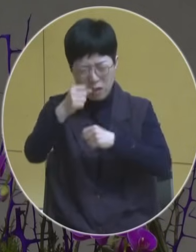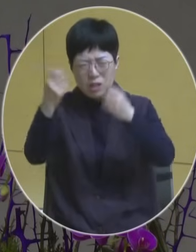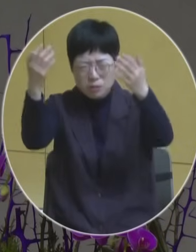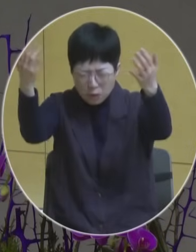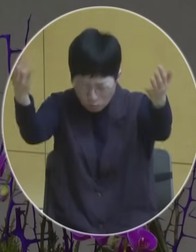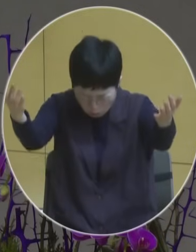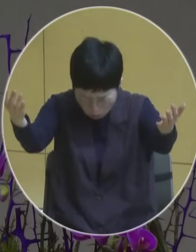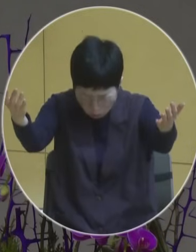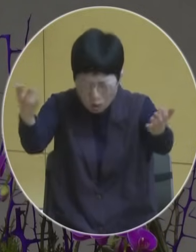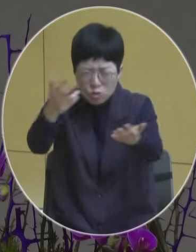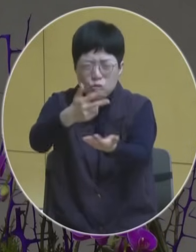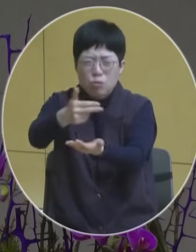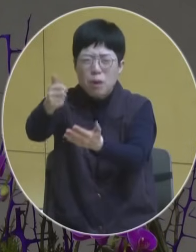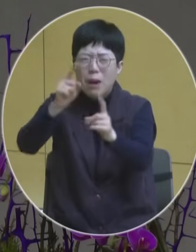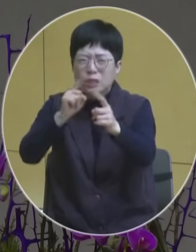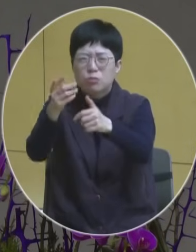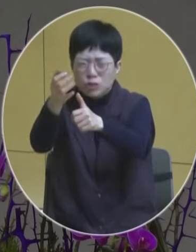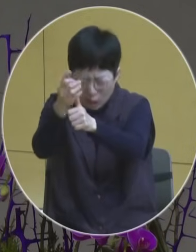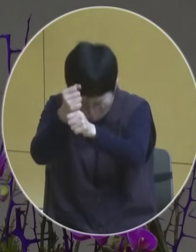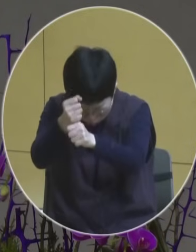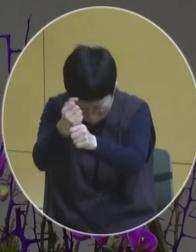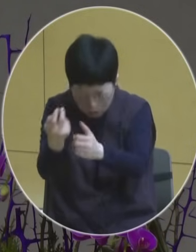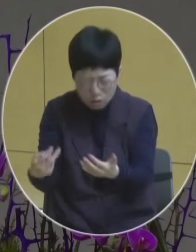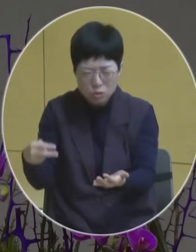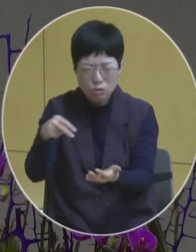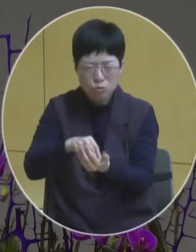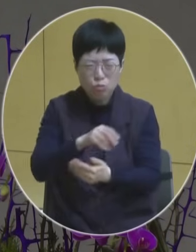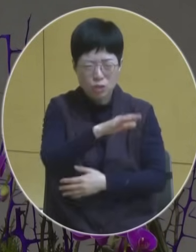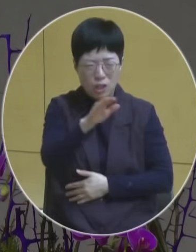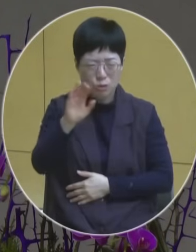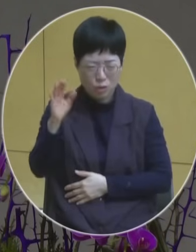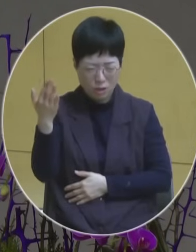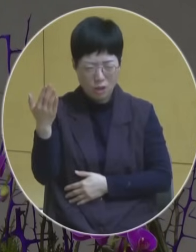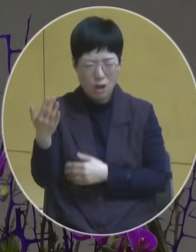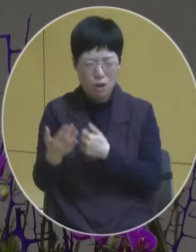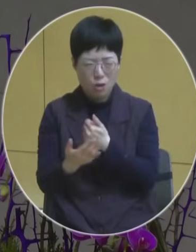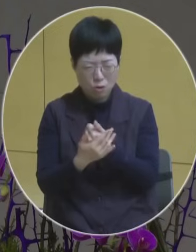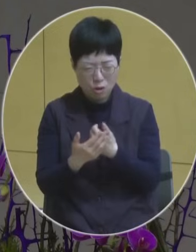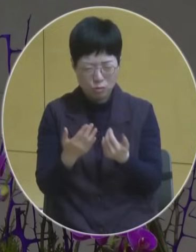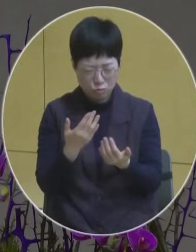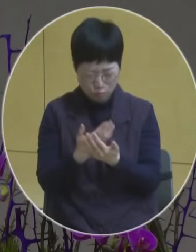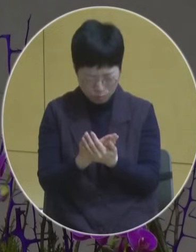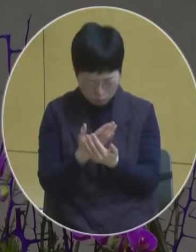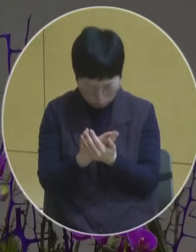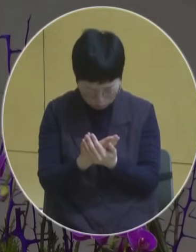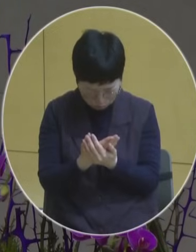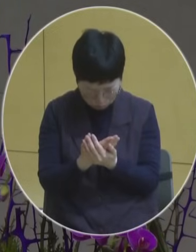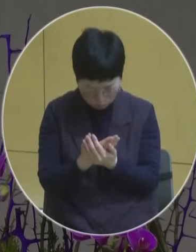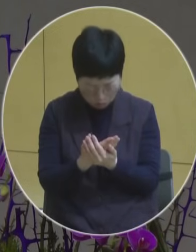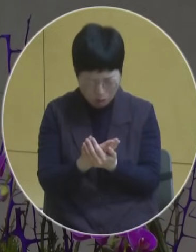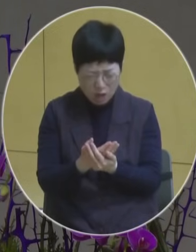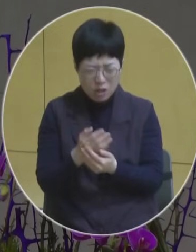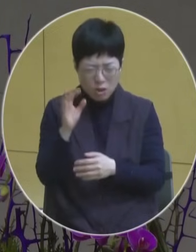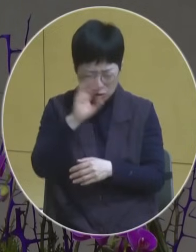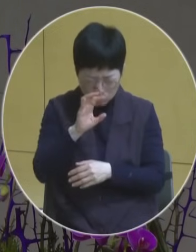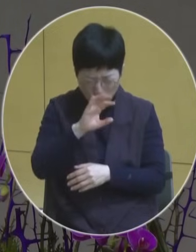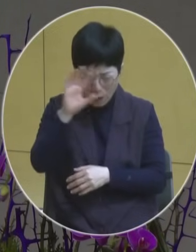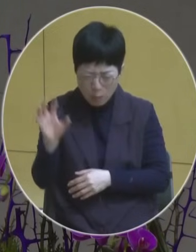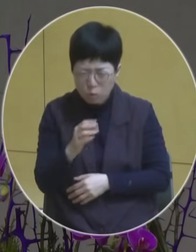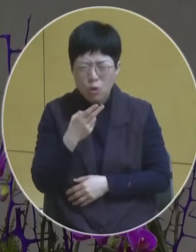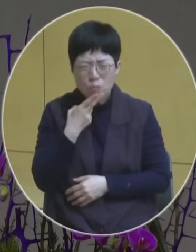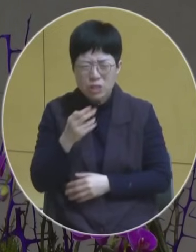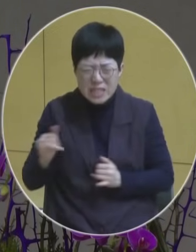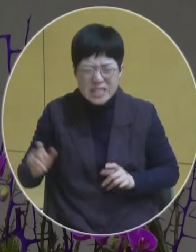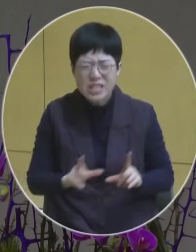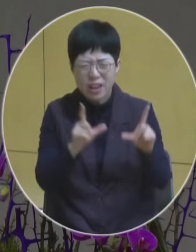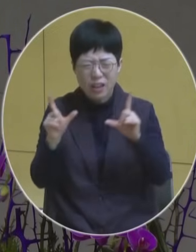그의 말씀 듣고 그 말씀 붙들고 다시 일어서는 우리의 인생이 되게 하여 주시옵소서. 연습도 반복도 없는 우리